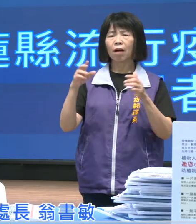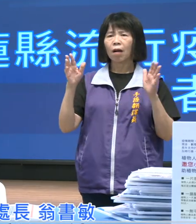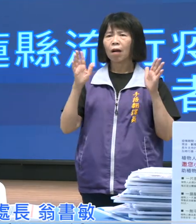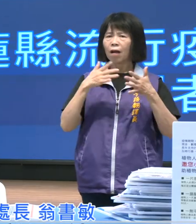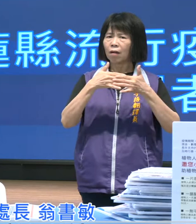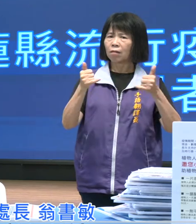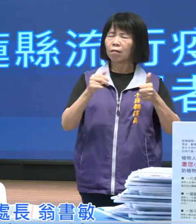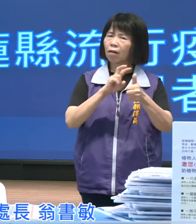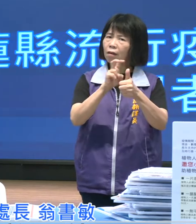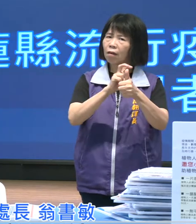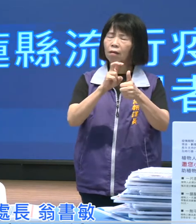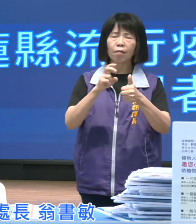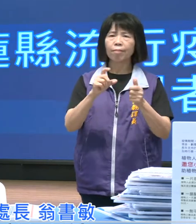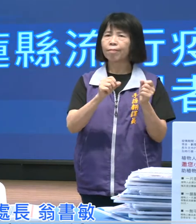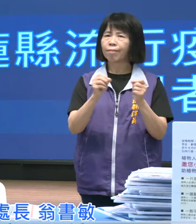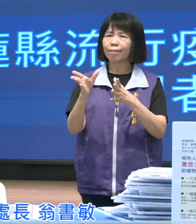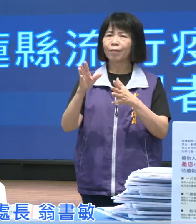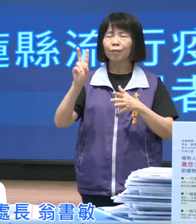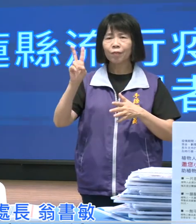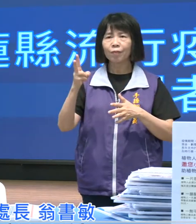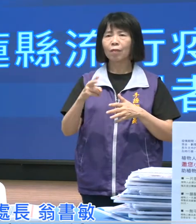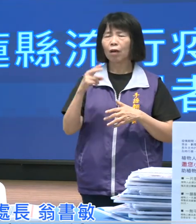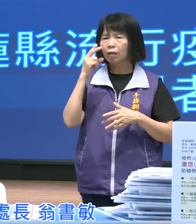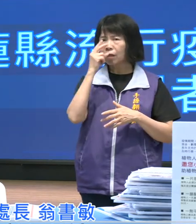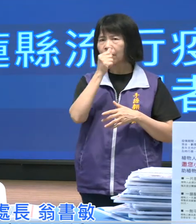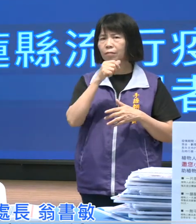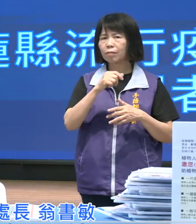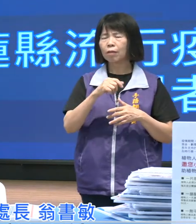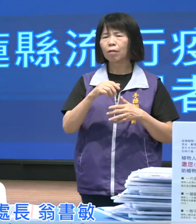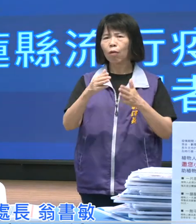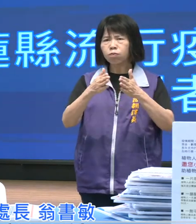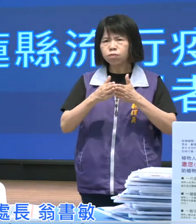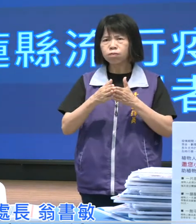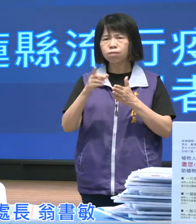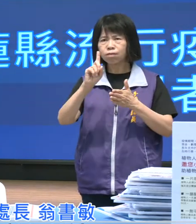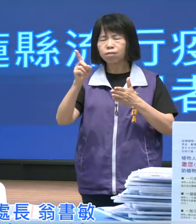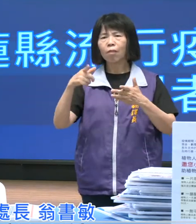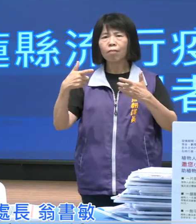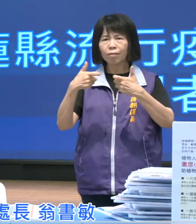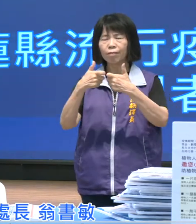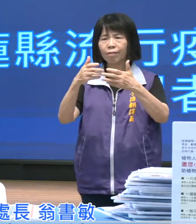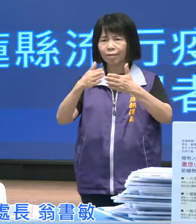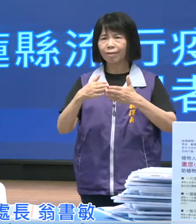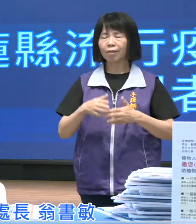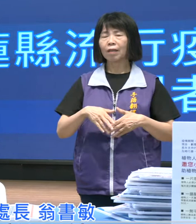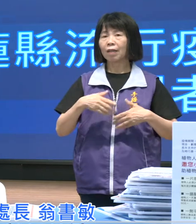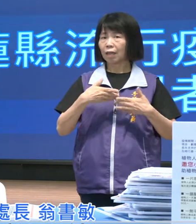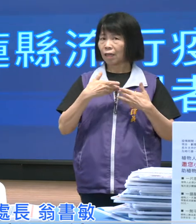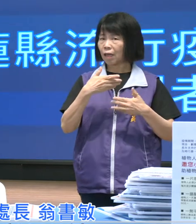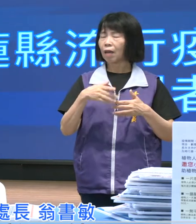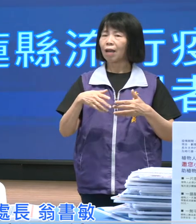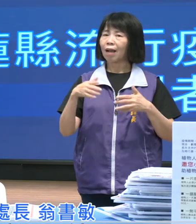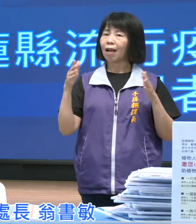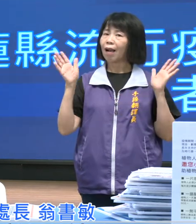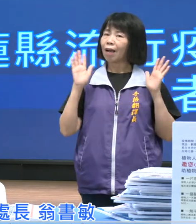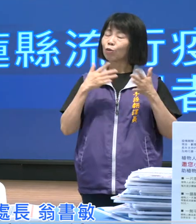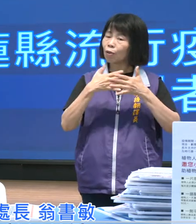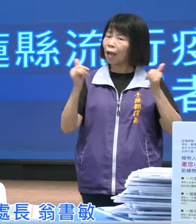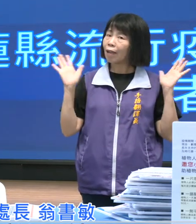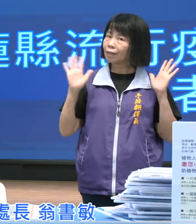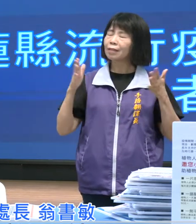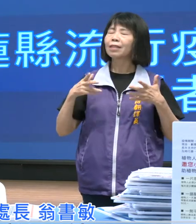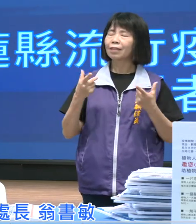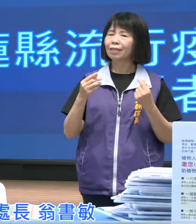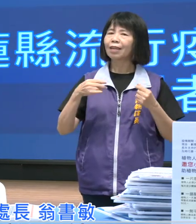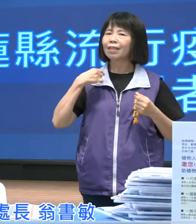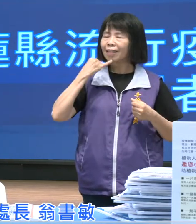家中的一个孩子，或者是有特殊的一个需求，那你仍然呢能够把孩子送到学校。那我